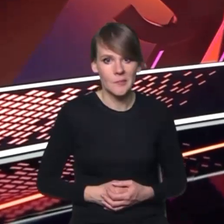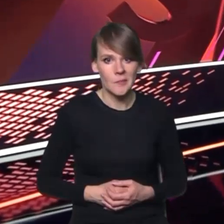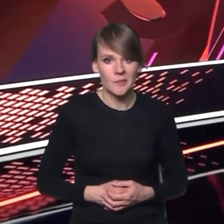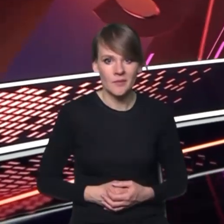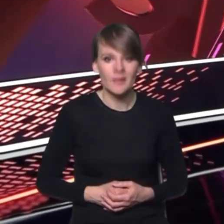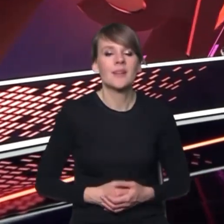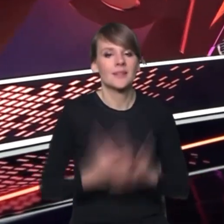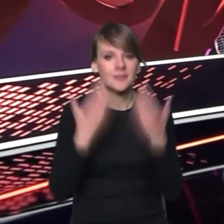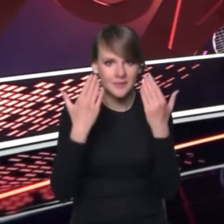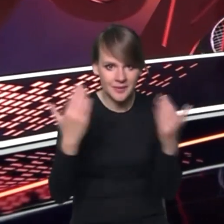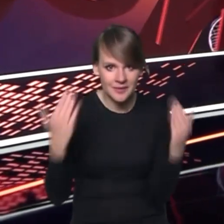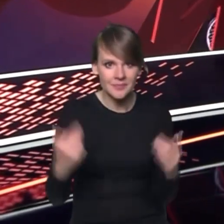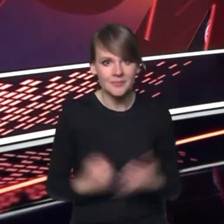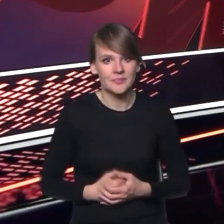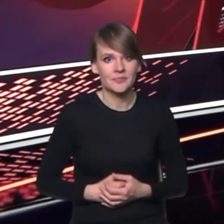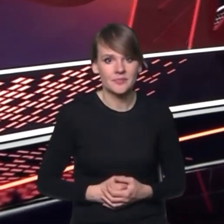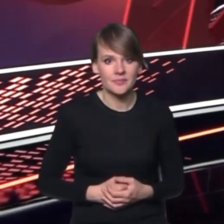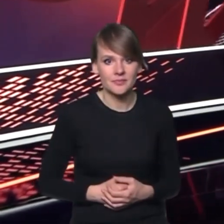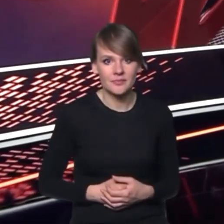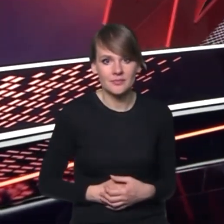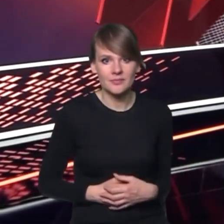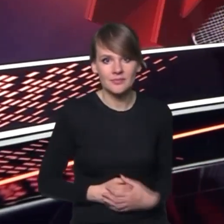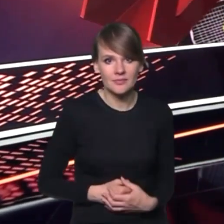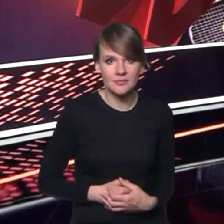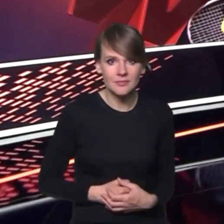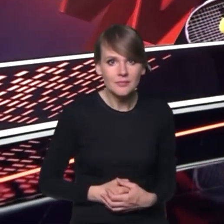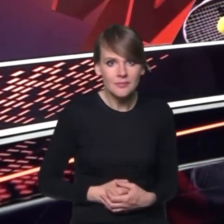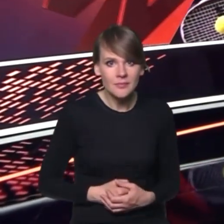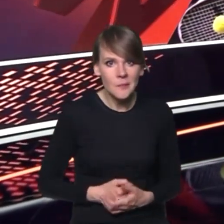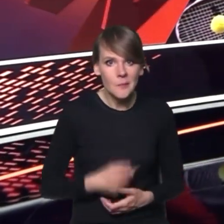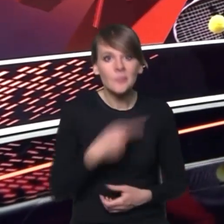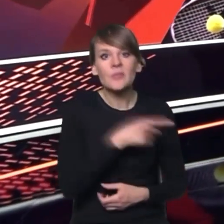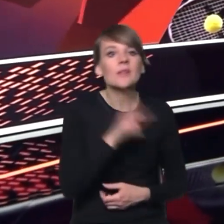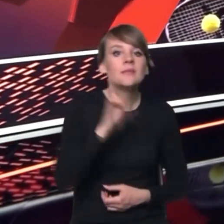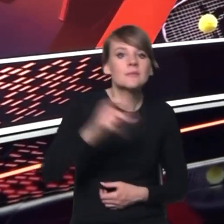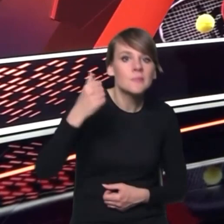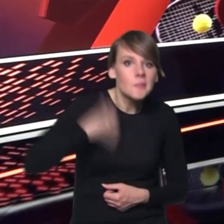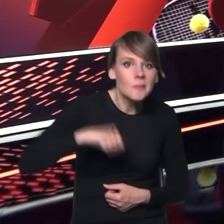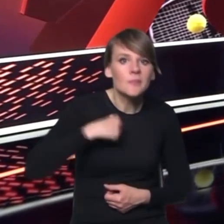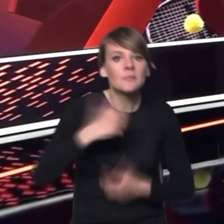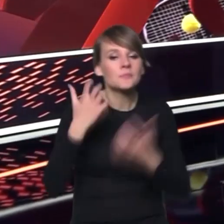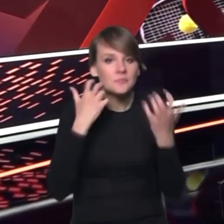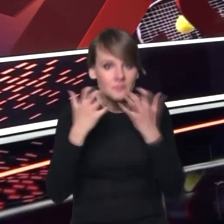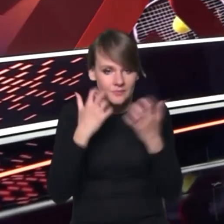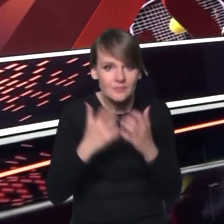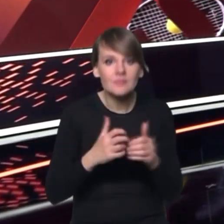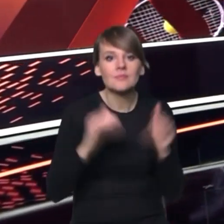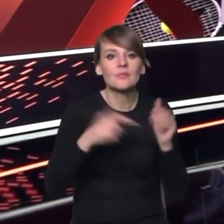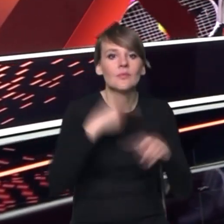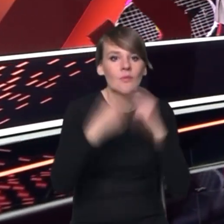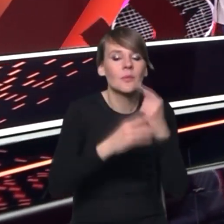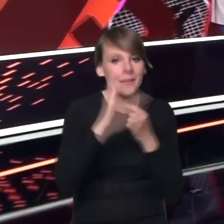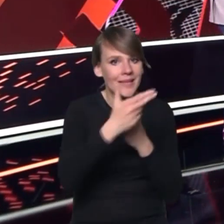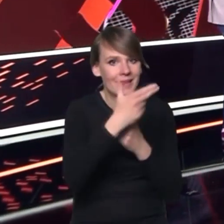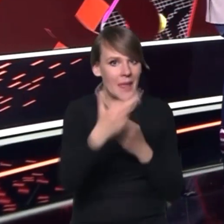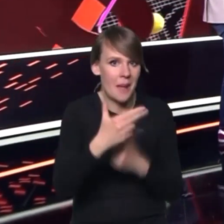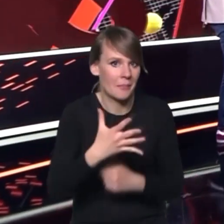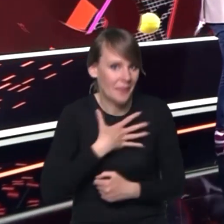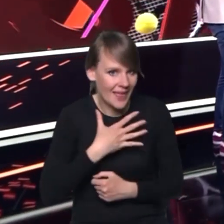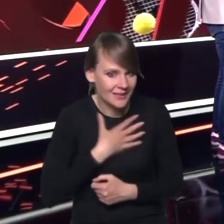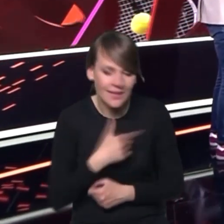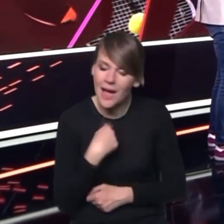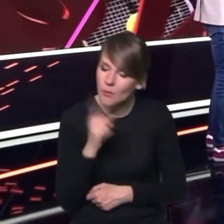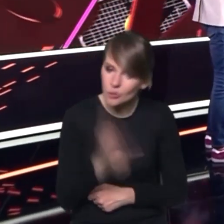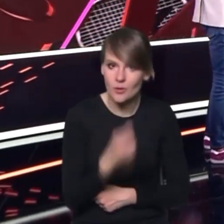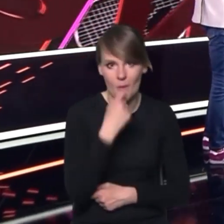Najpierw dobry wieczór. Dobry wieczór. Dla wszystkich tych, którzy czekają wyłącznie na informacje z kortu, powiemy, że będzie też coś o psie. Musiałam to powiedzieć, Agata